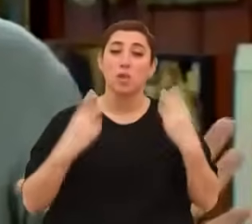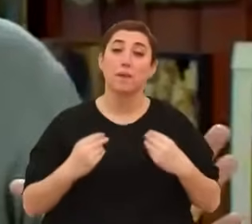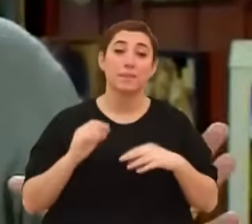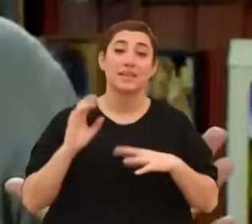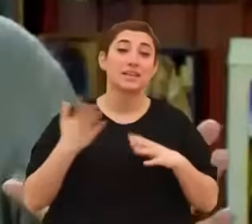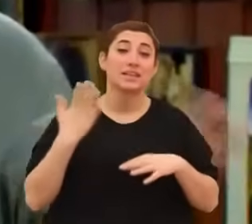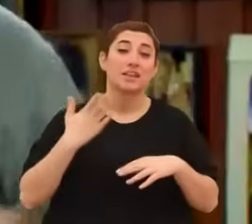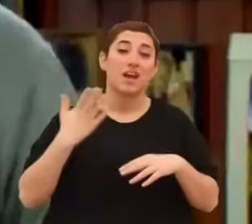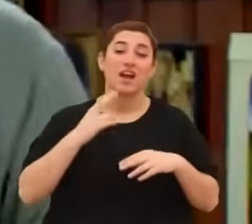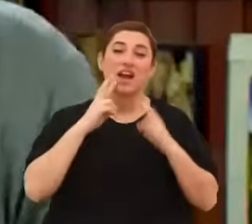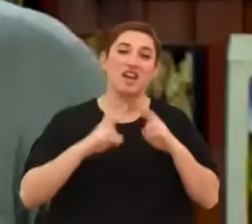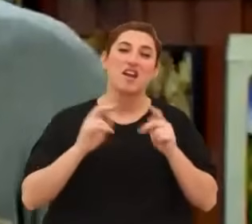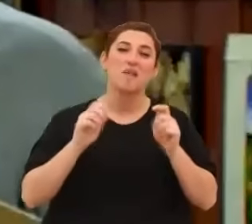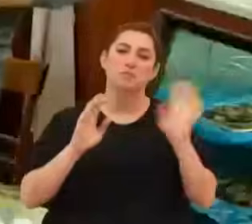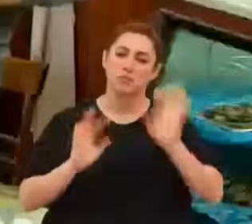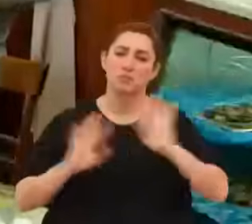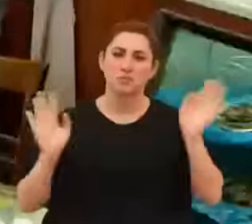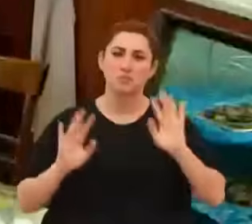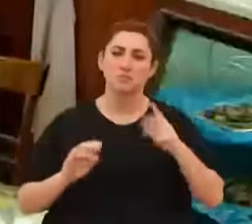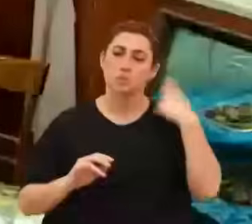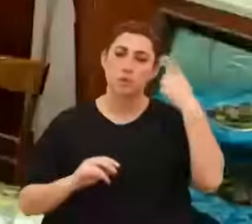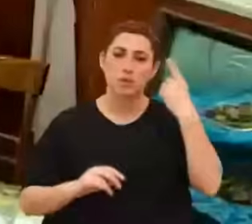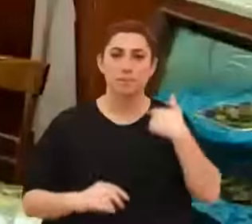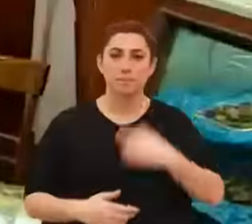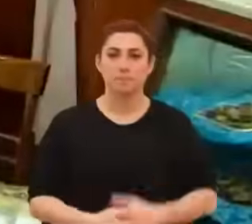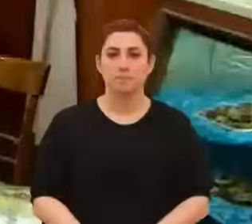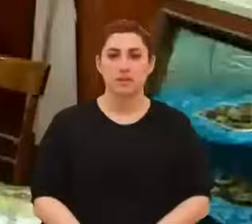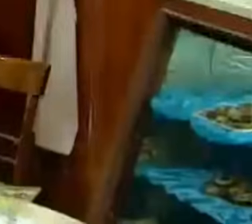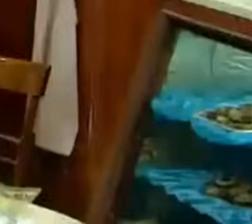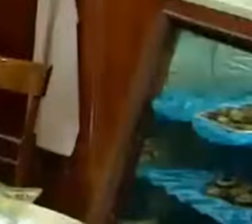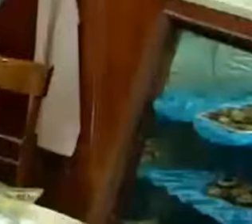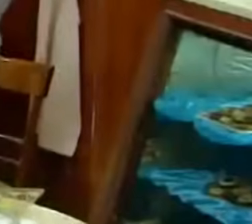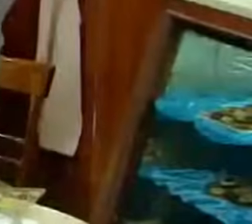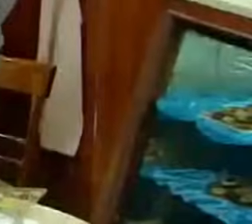Henüz şey yapalım. Okey. Hadi düşüneyim.